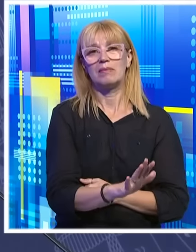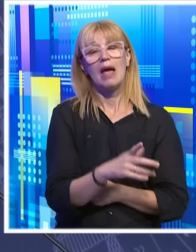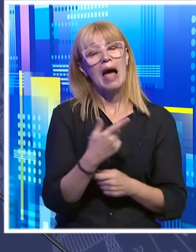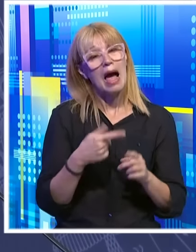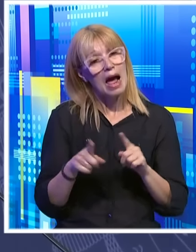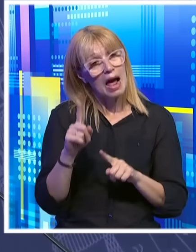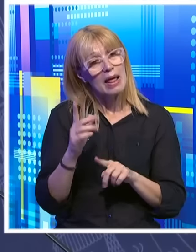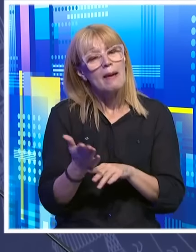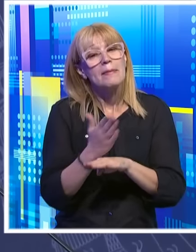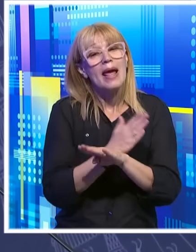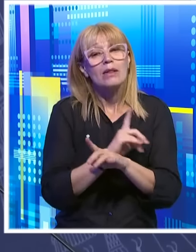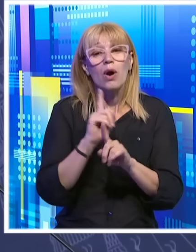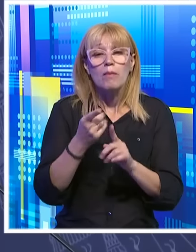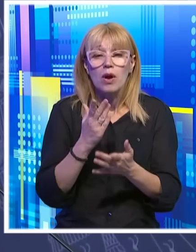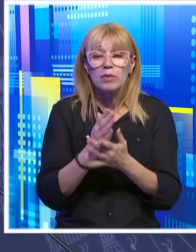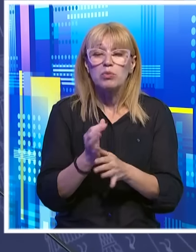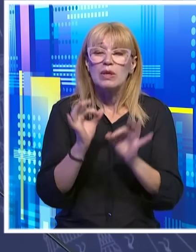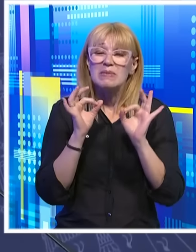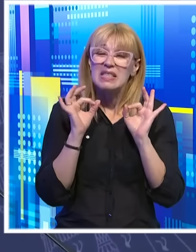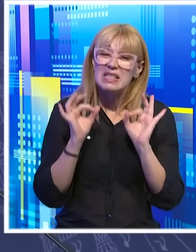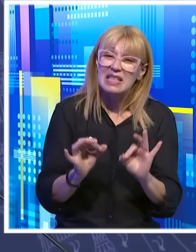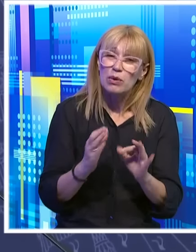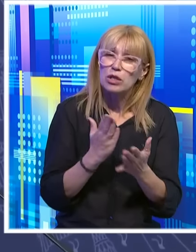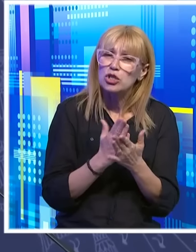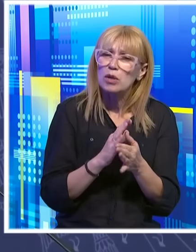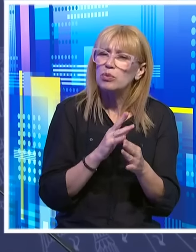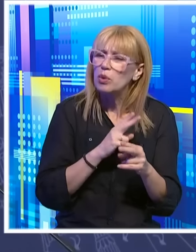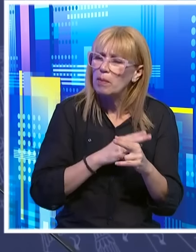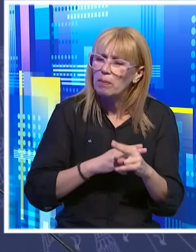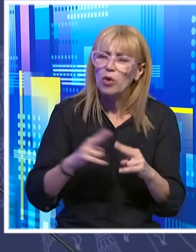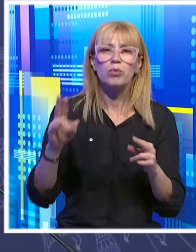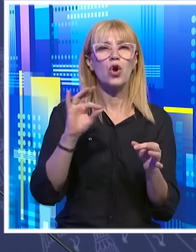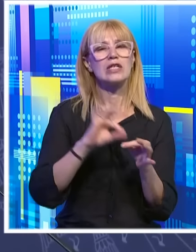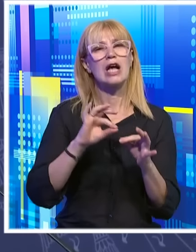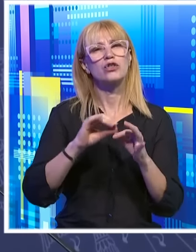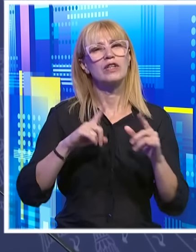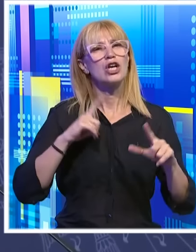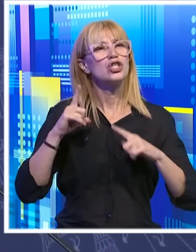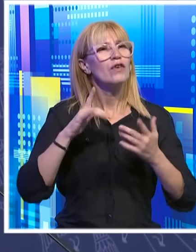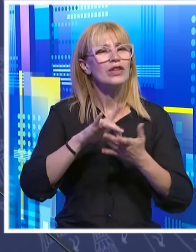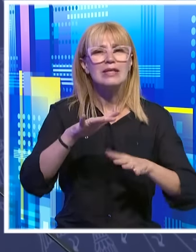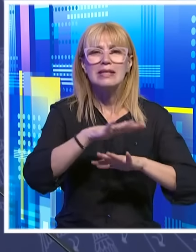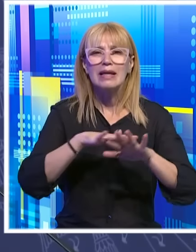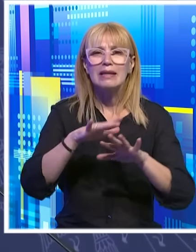Da će to da bude potpunosti sačuvana životna sredina, bez negativnih uticaja